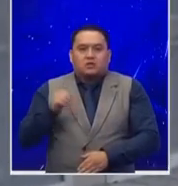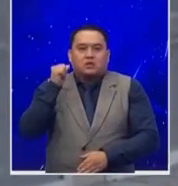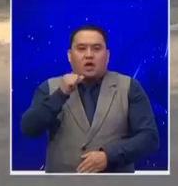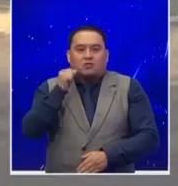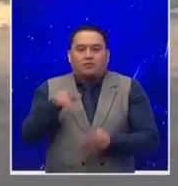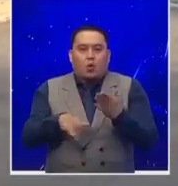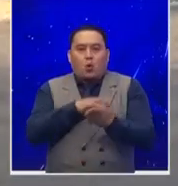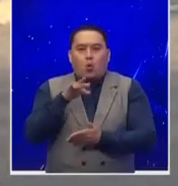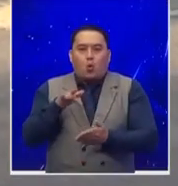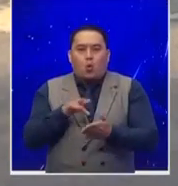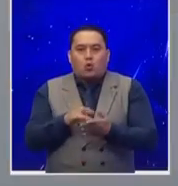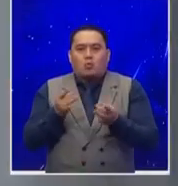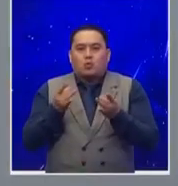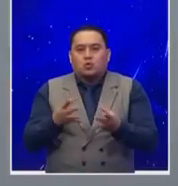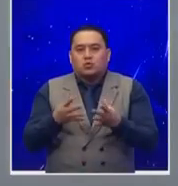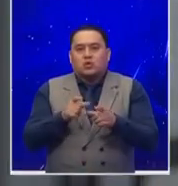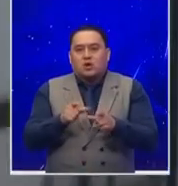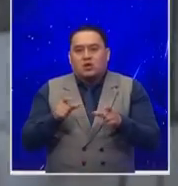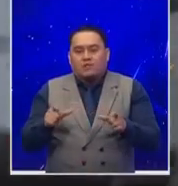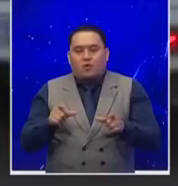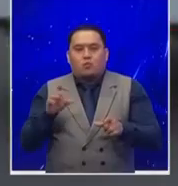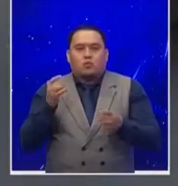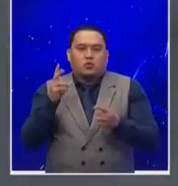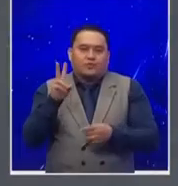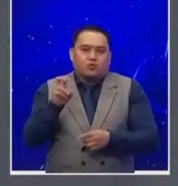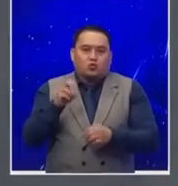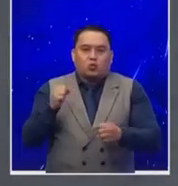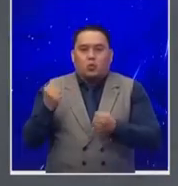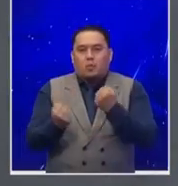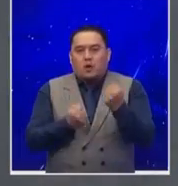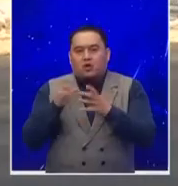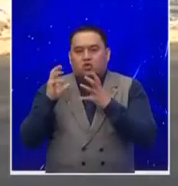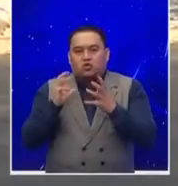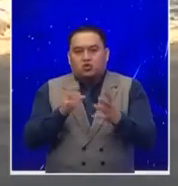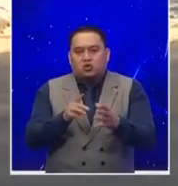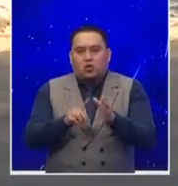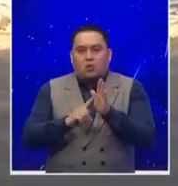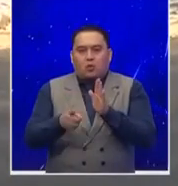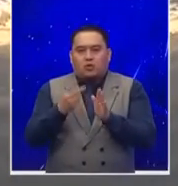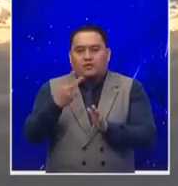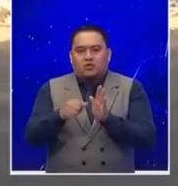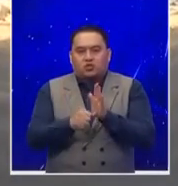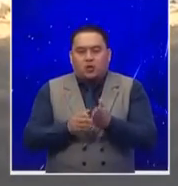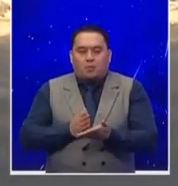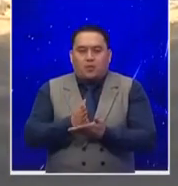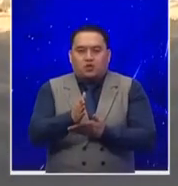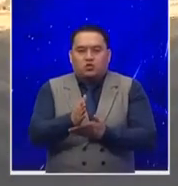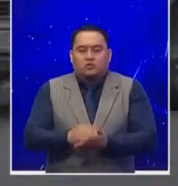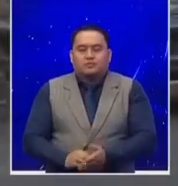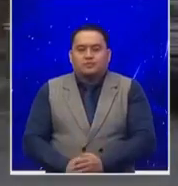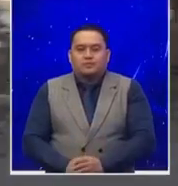по городу на линии, как и в обычные дни, будут работать около 200 автобусов, которые будут курсировать по 26